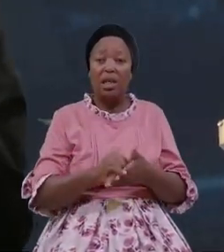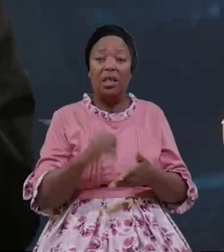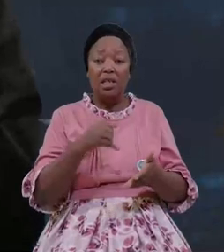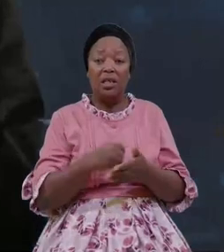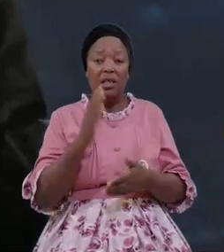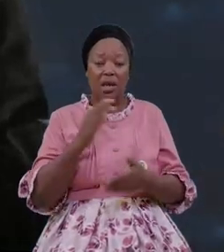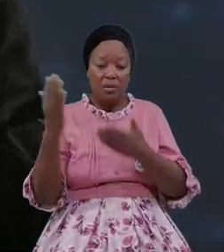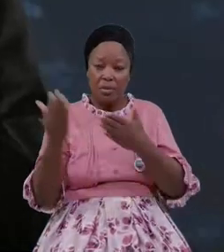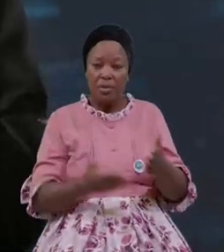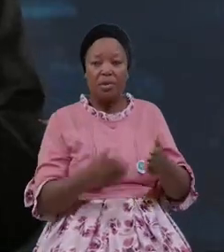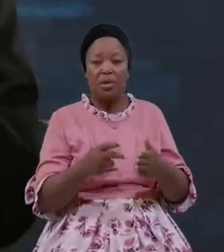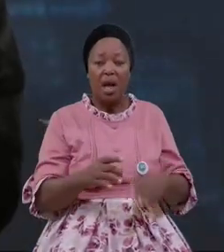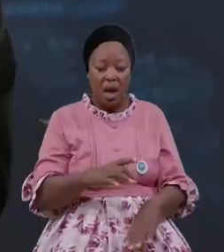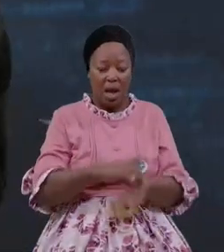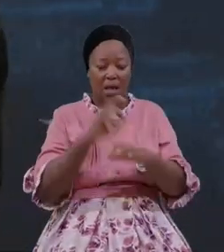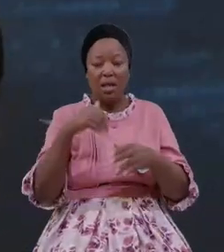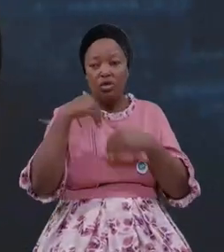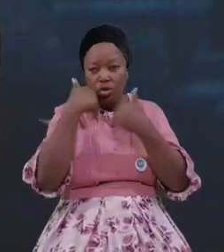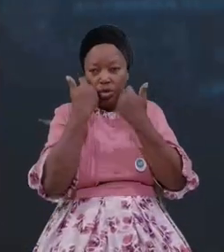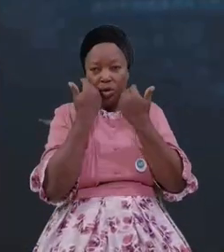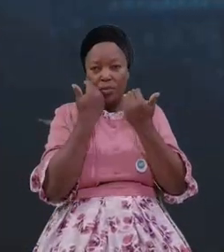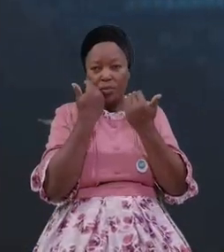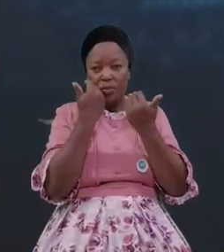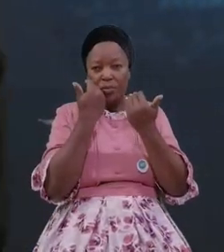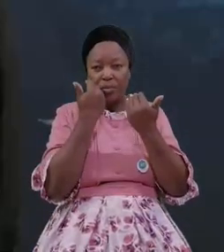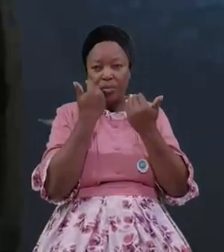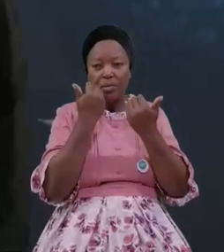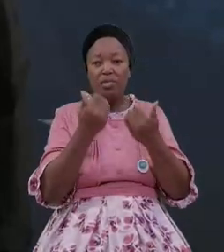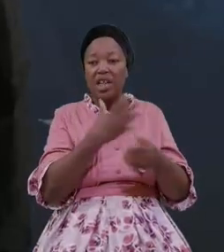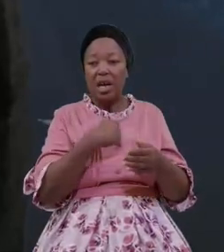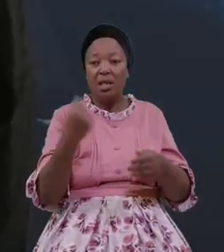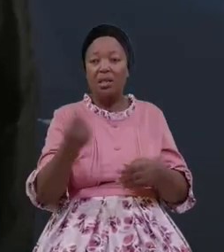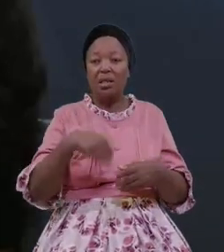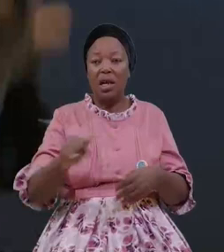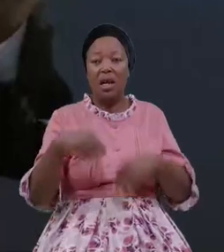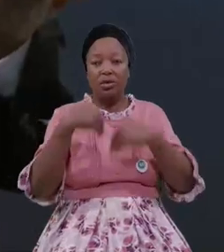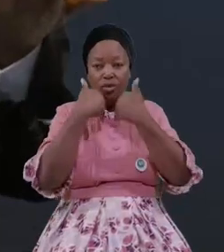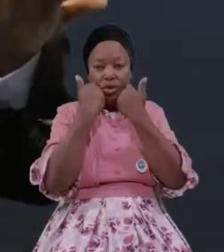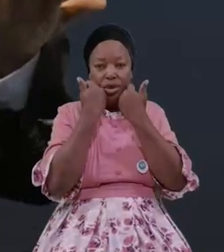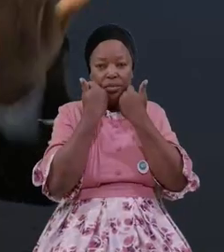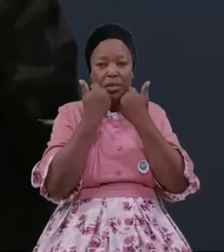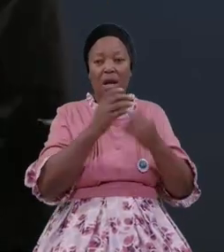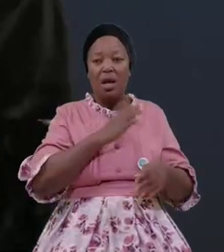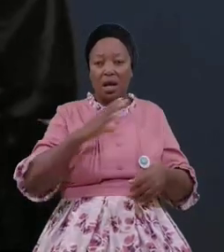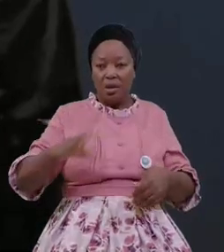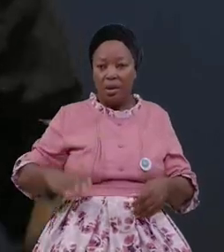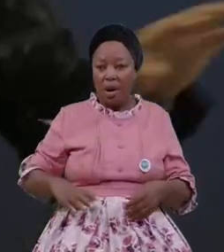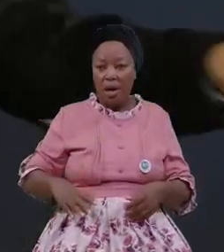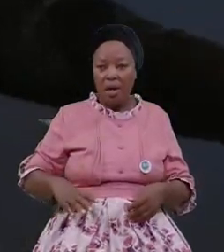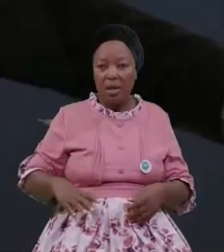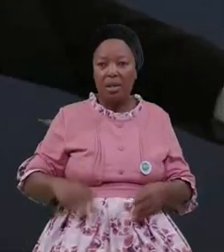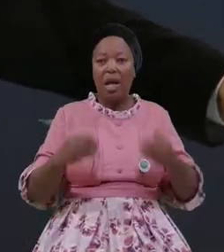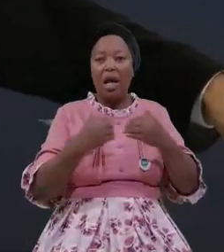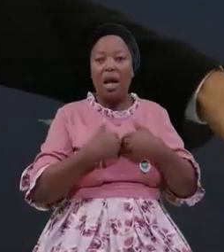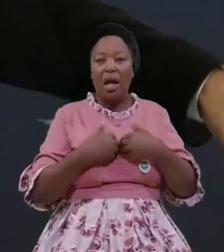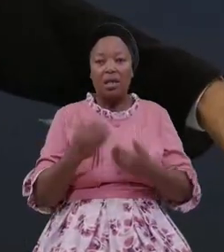faites qui vous apporte l'pre terrestre et lepre éternel Christ a